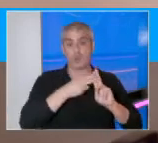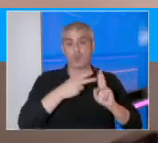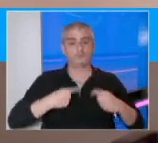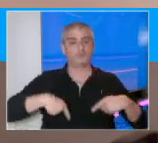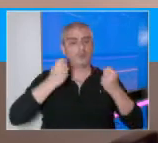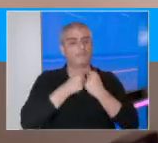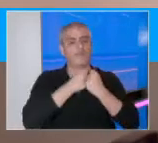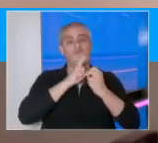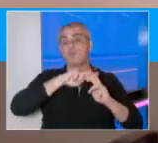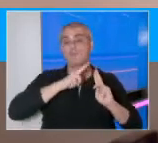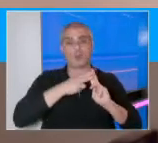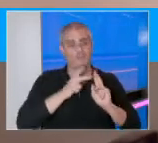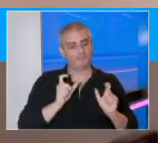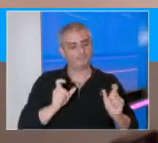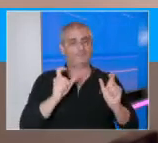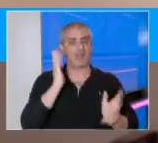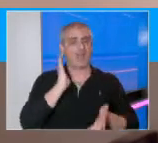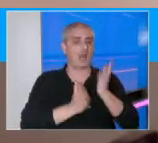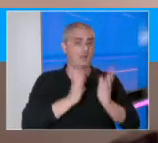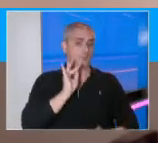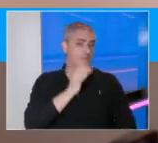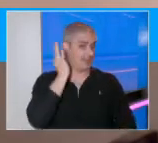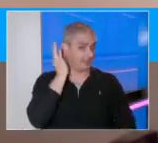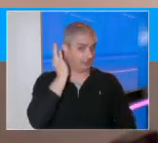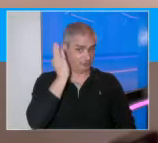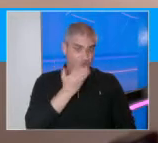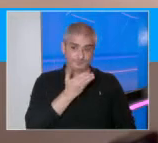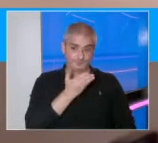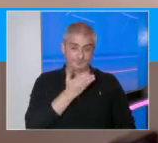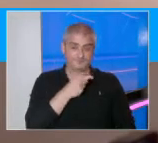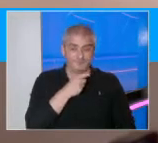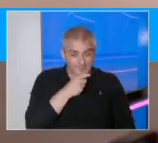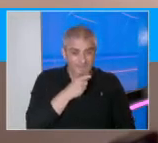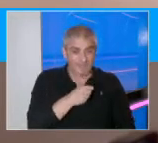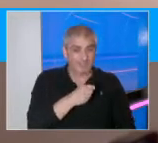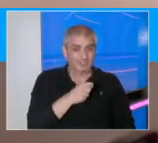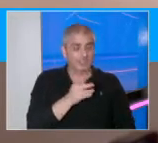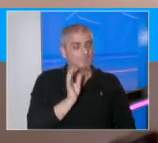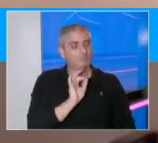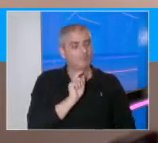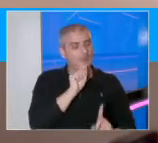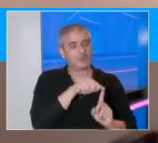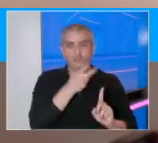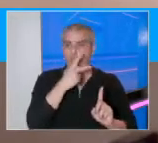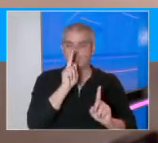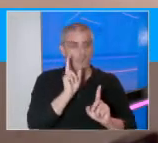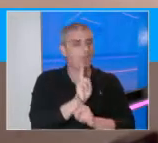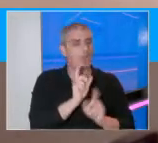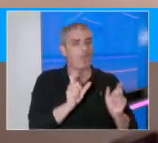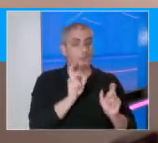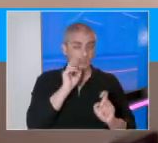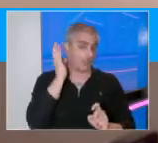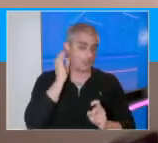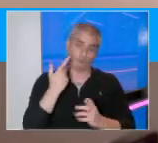את יום המאבק הבינלאומי לאלימות נגד נשים, ובעצם בשביל להגיע ליותר הגנה צריך יותר